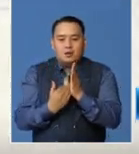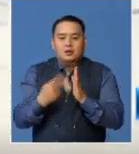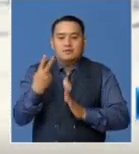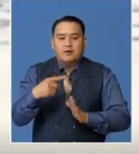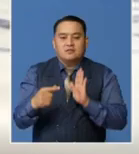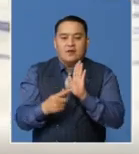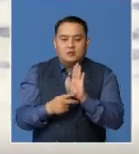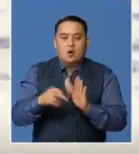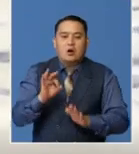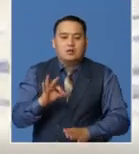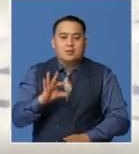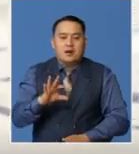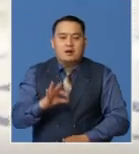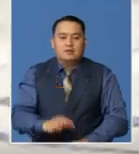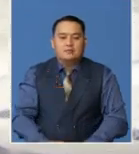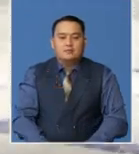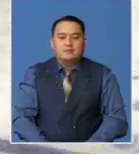28 октября